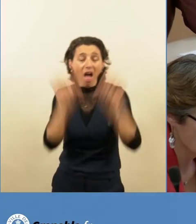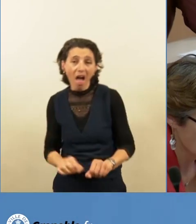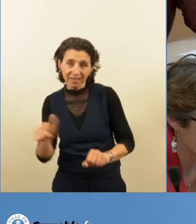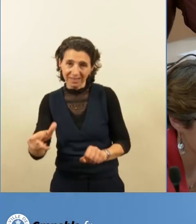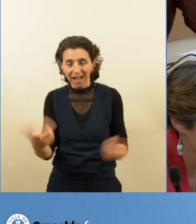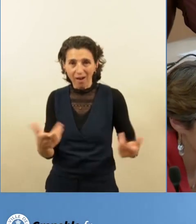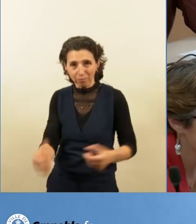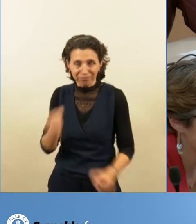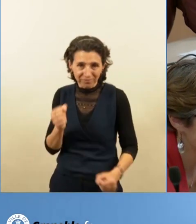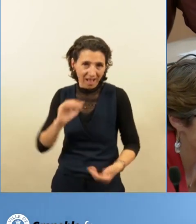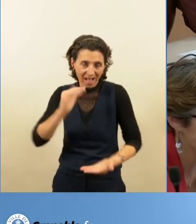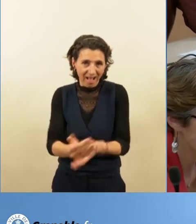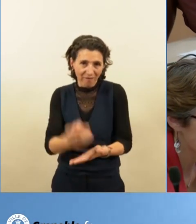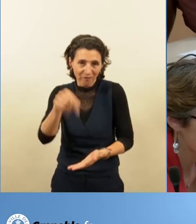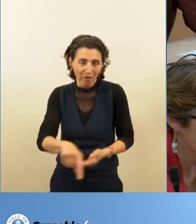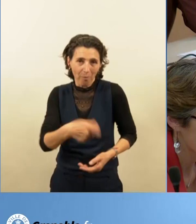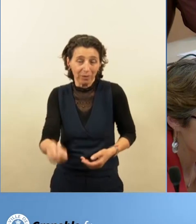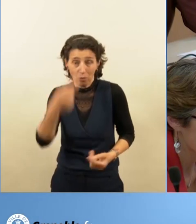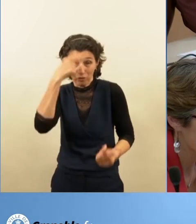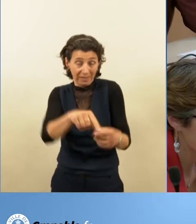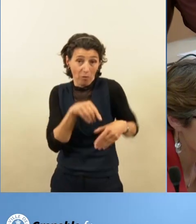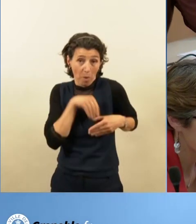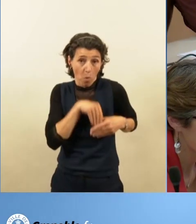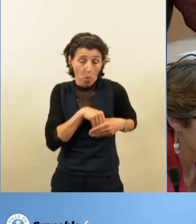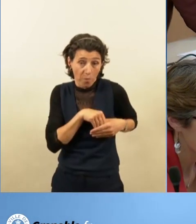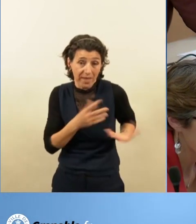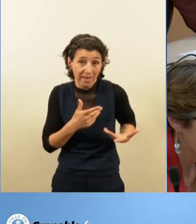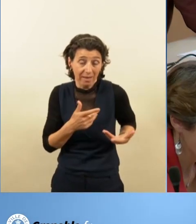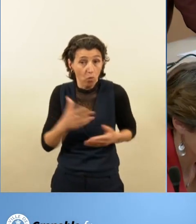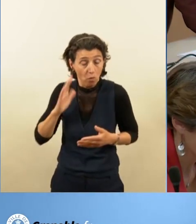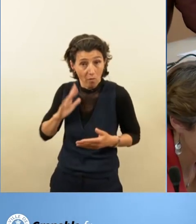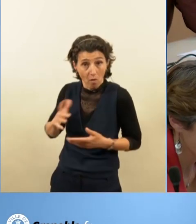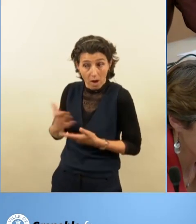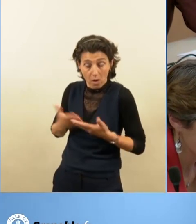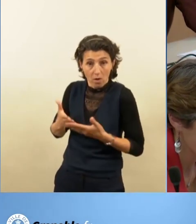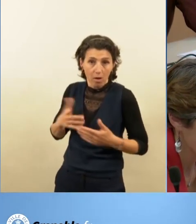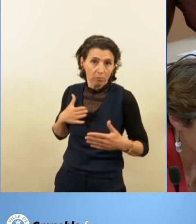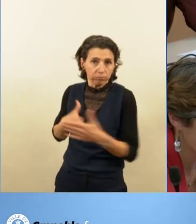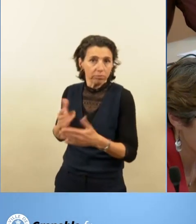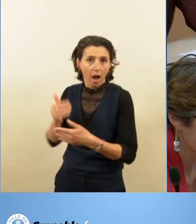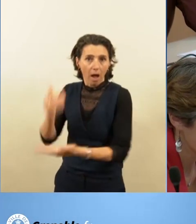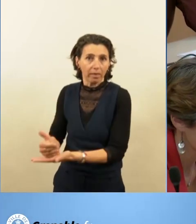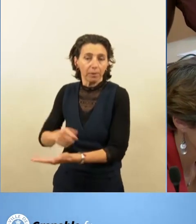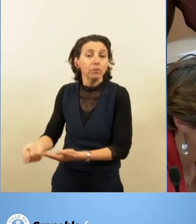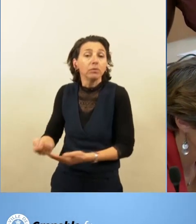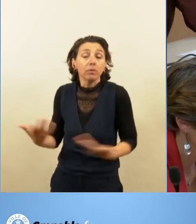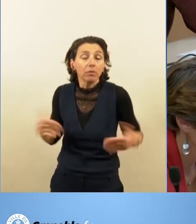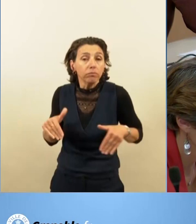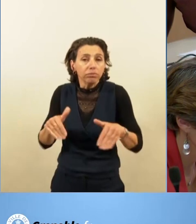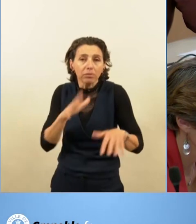et sortir d'une situation où on arrosait abondamment les rues de dos pour le nettoyage et ça c'est plus possible aujourd'hui